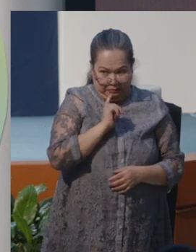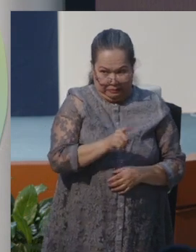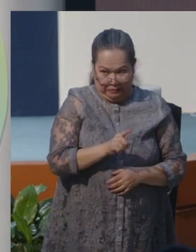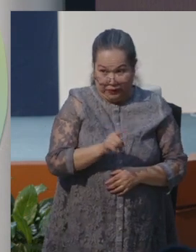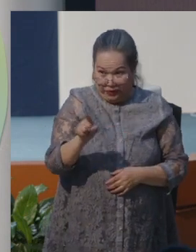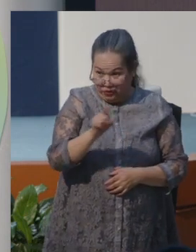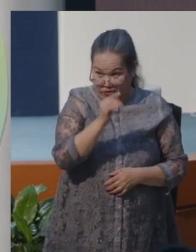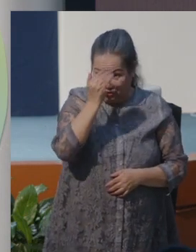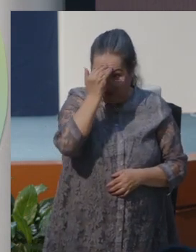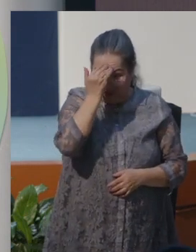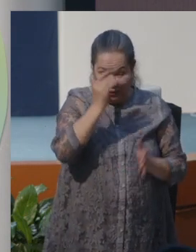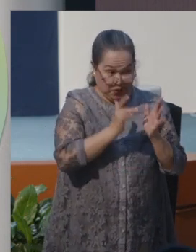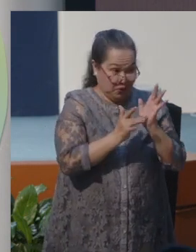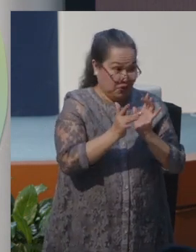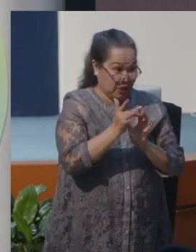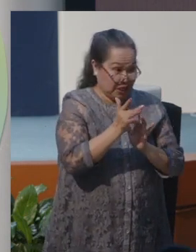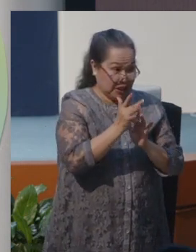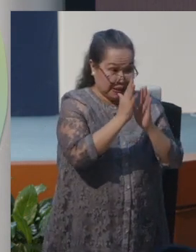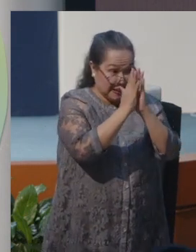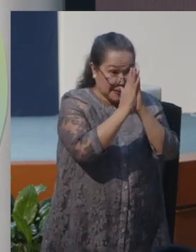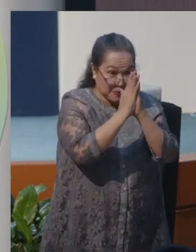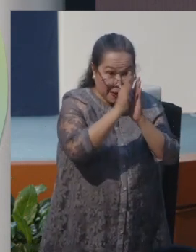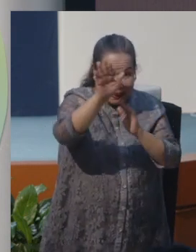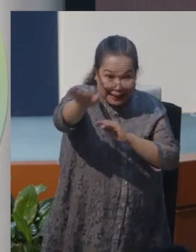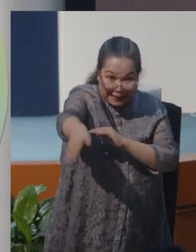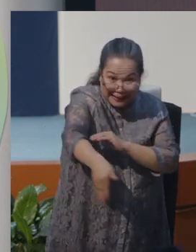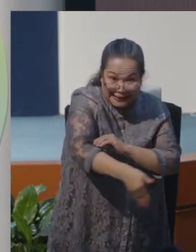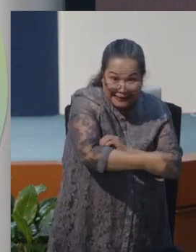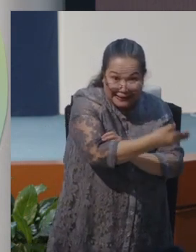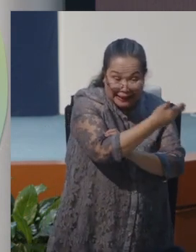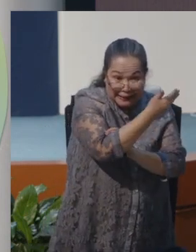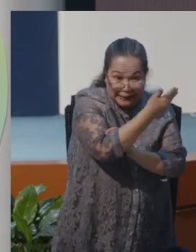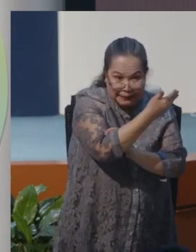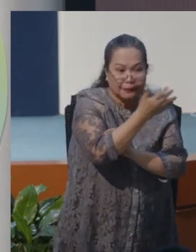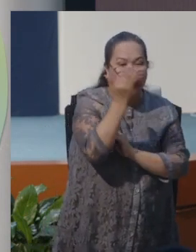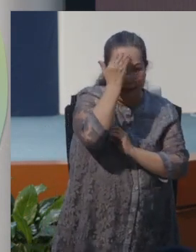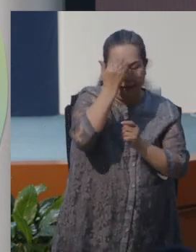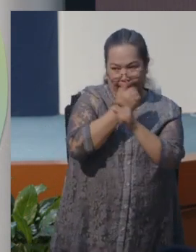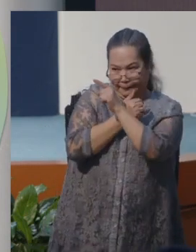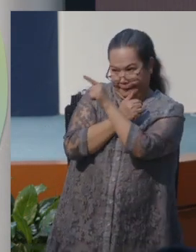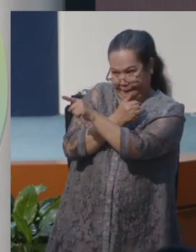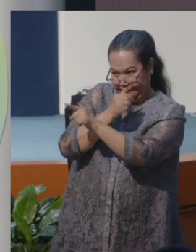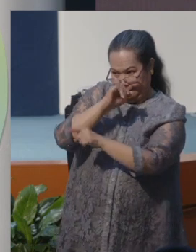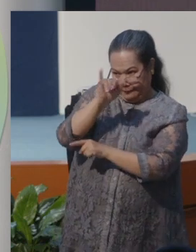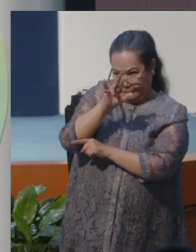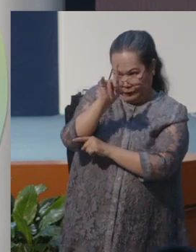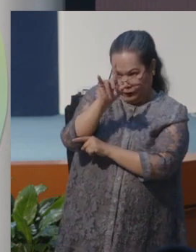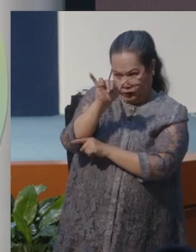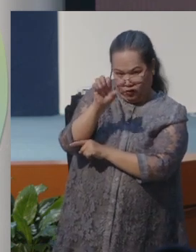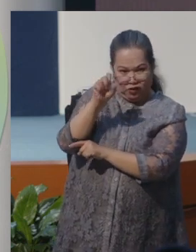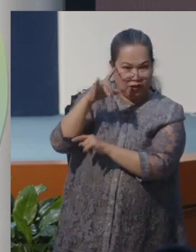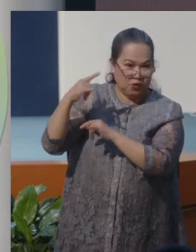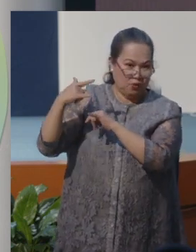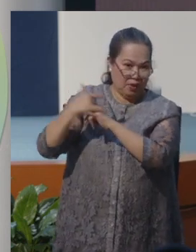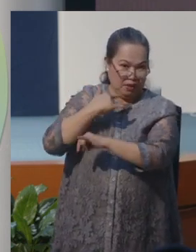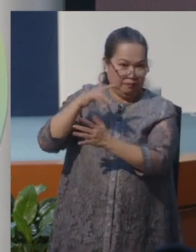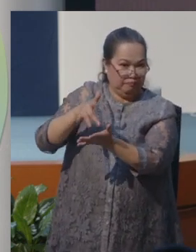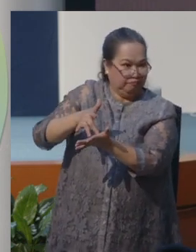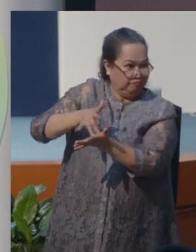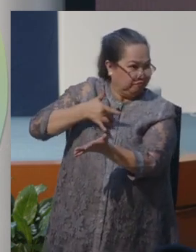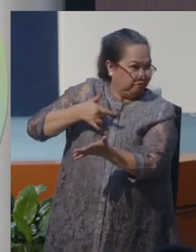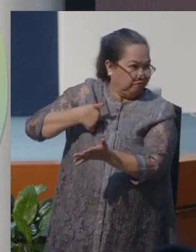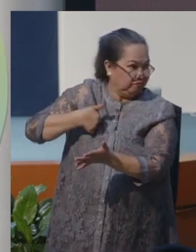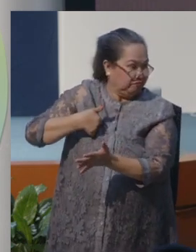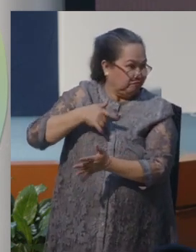Alam ni Jesus, nung siya ay nanalangin nung gabing yon, na si Judas ay betrayer. Alam